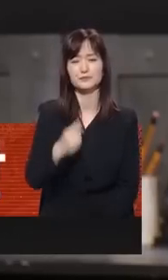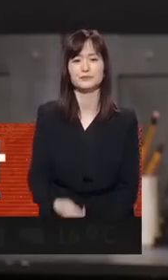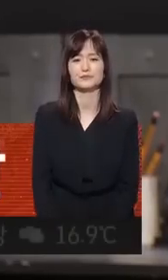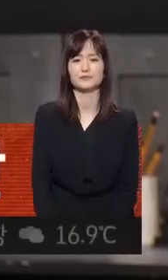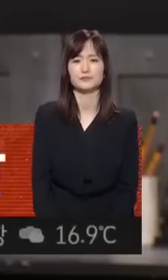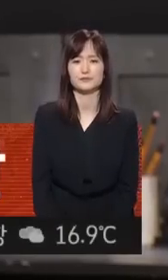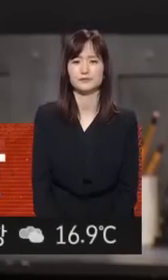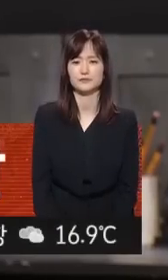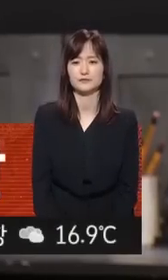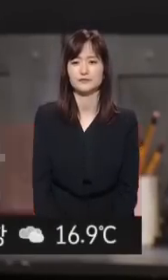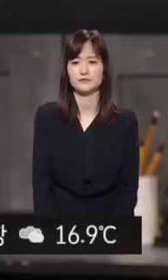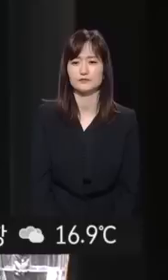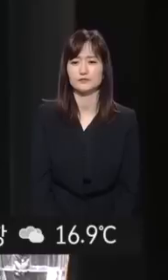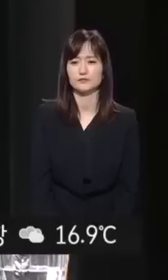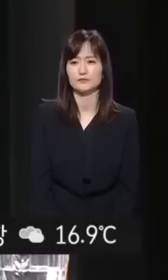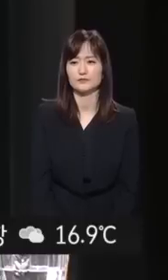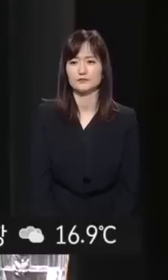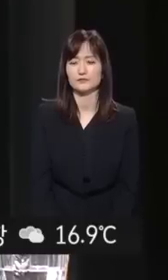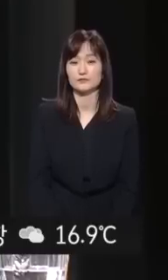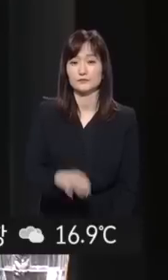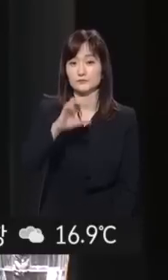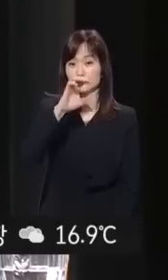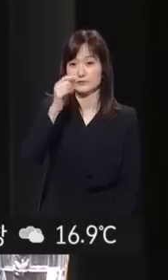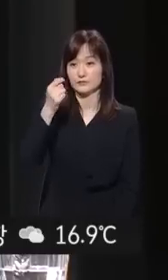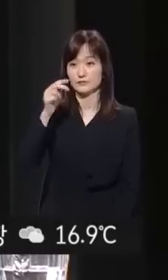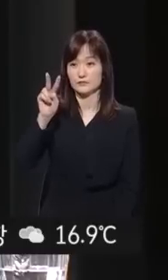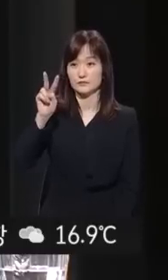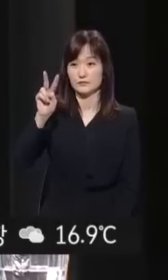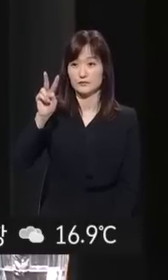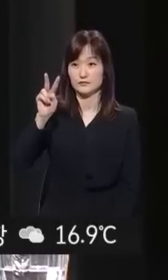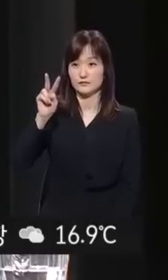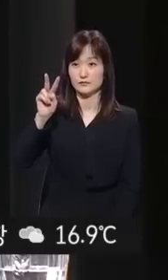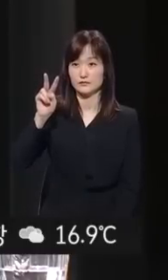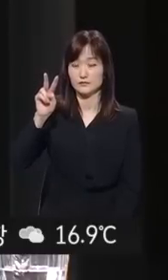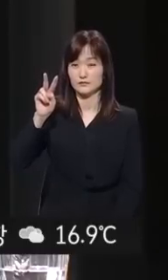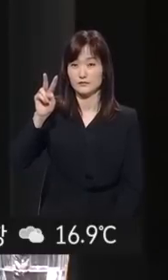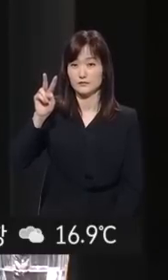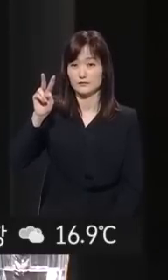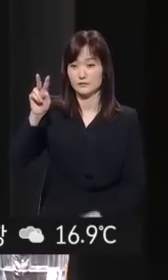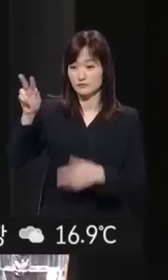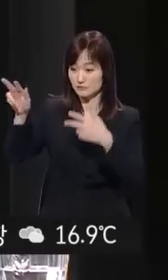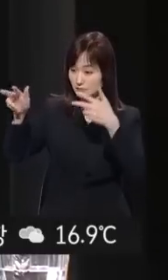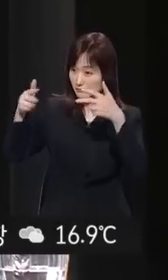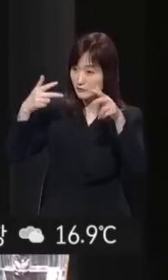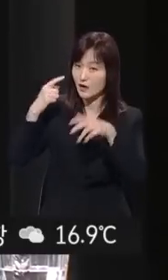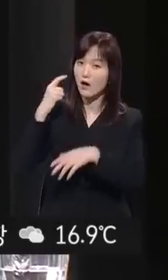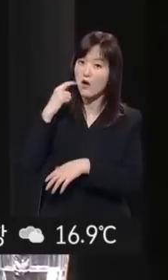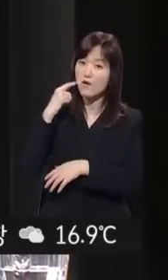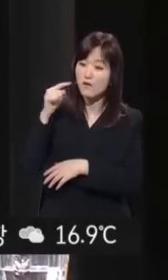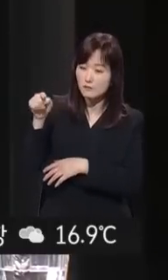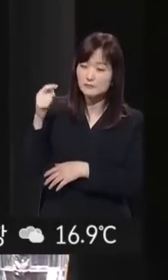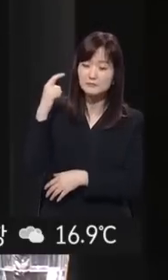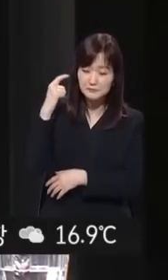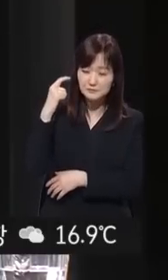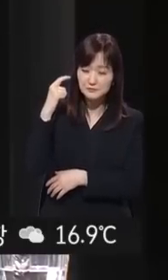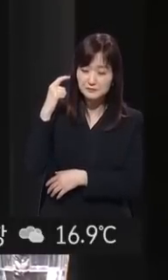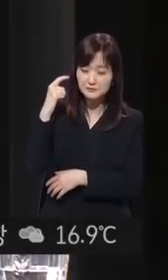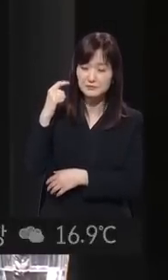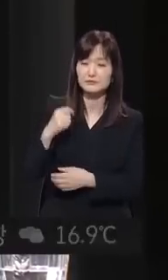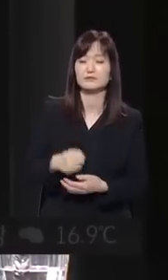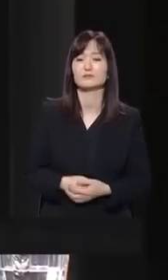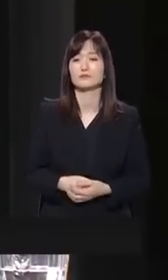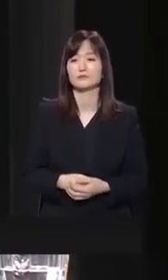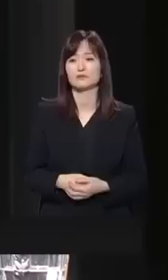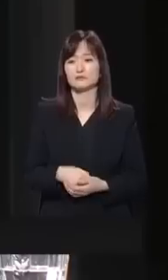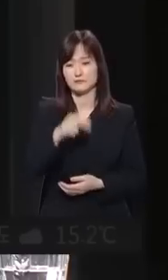거죠 그러니까 CCTV 아무것도 없어요 했더니 그 말만 믿고 경찰이 피했고 그